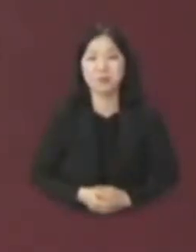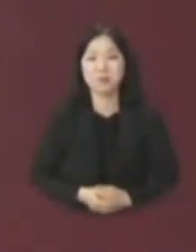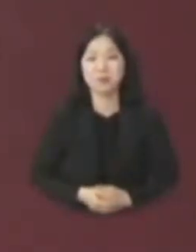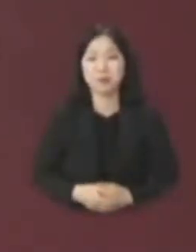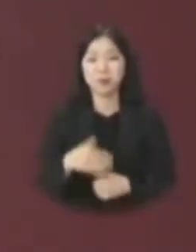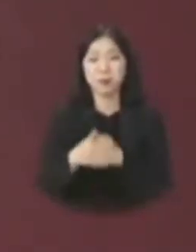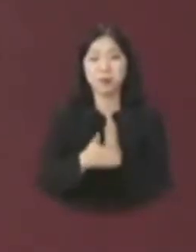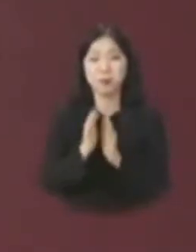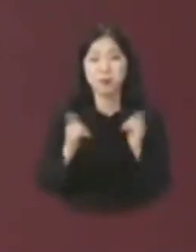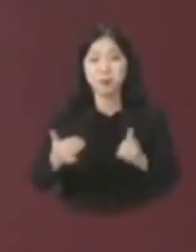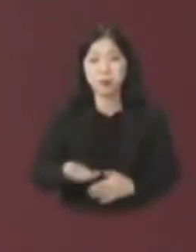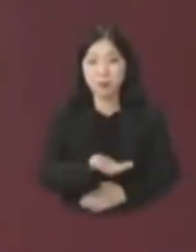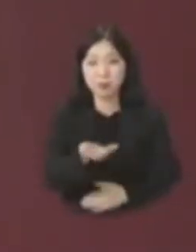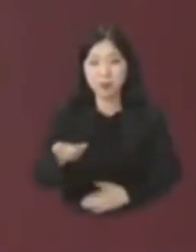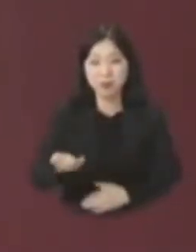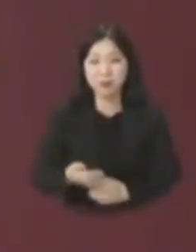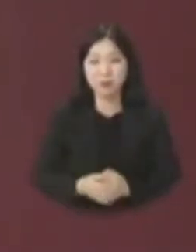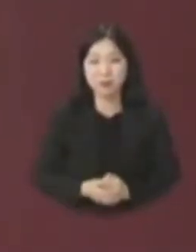대구 시민 여러분,